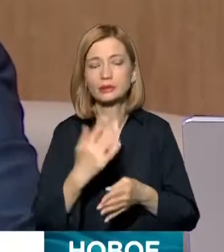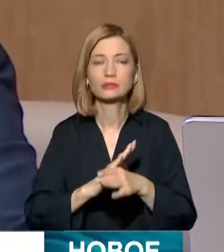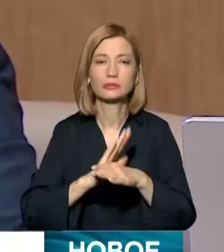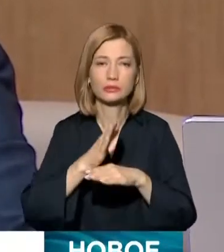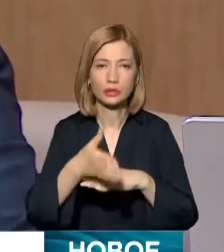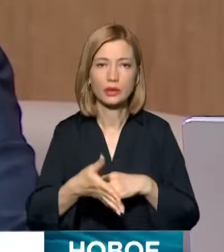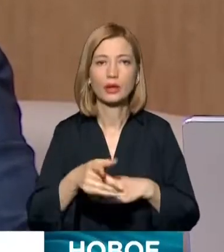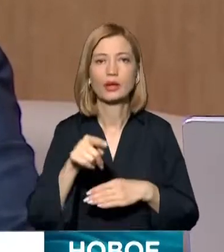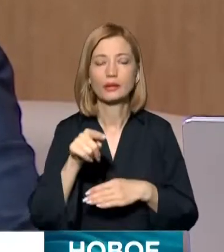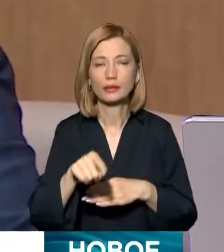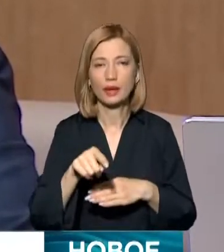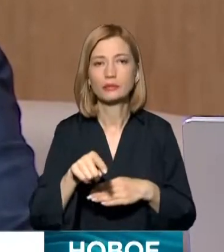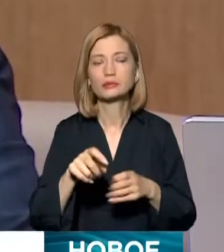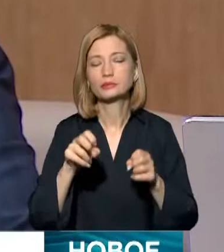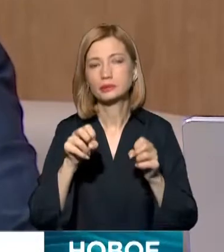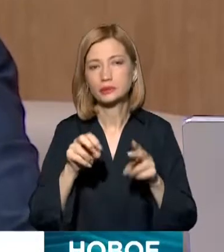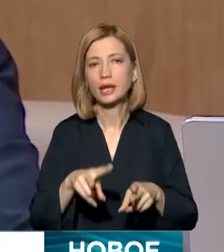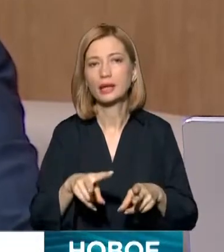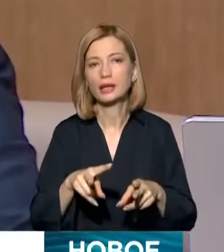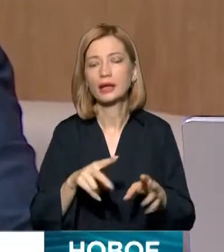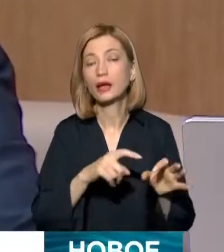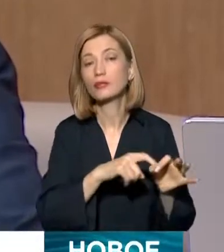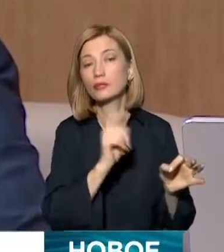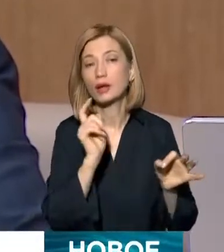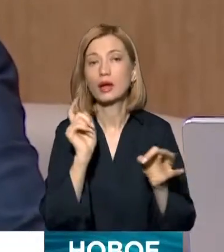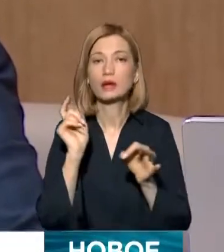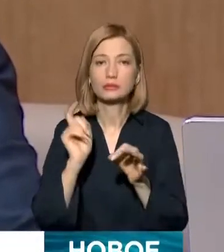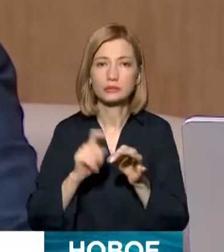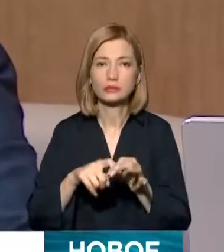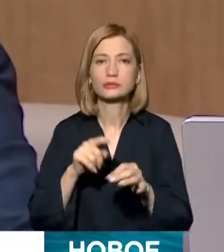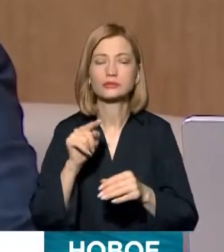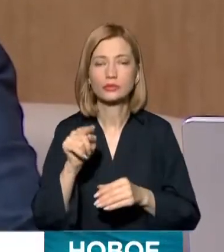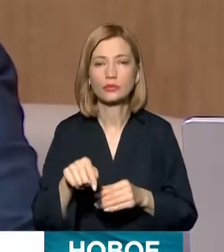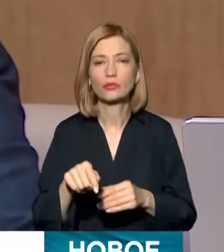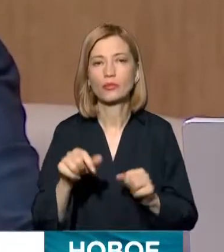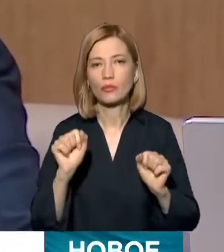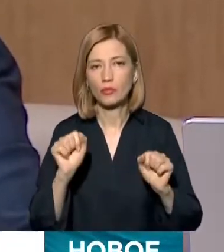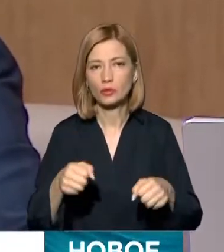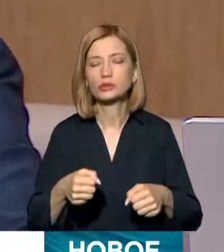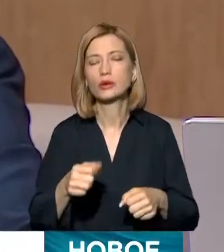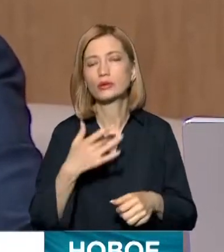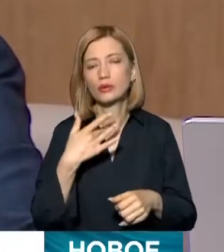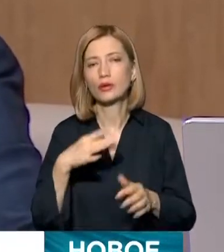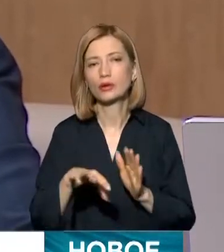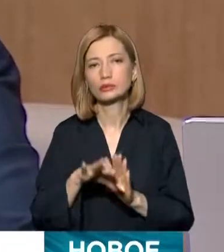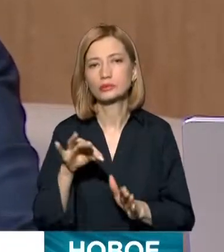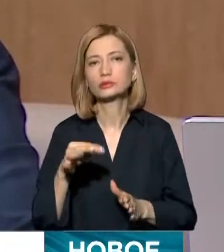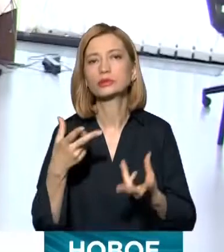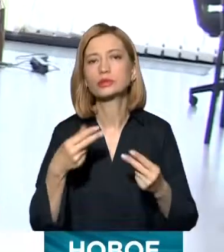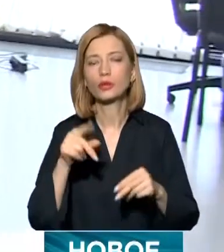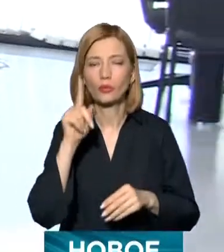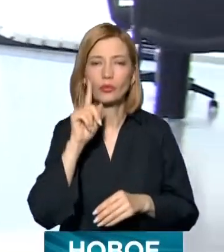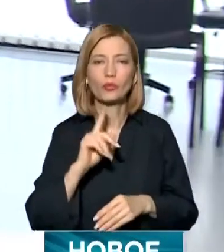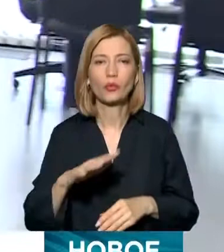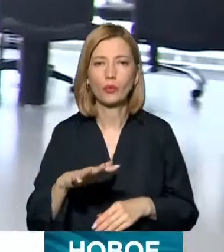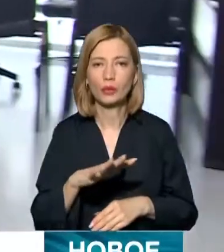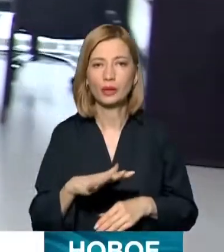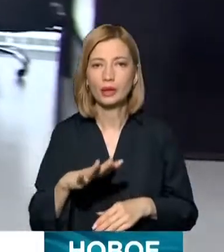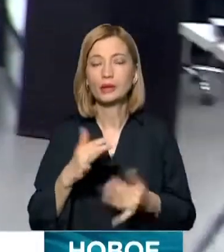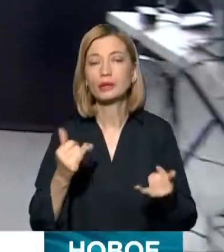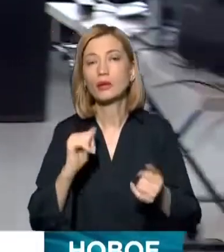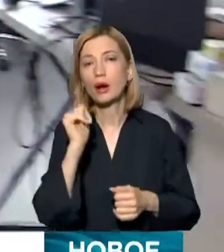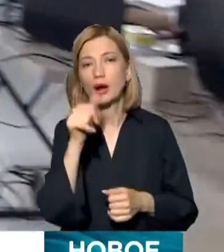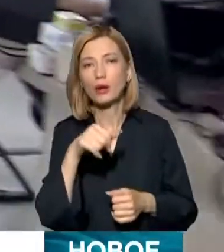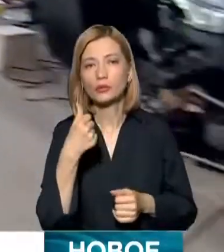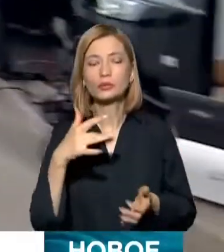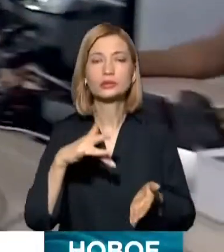избирательный участок открепительное удостоверение и с этим открепительным удостоверением уже проголосовать там, где вам удобно. С этого года при